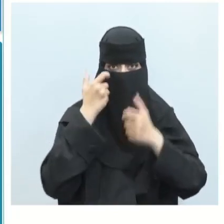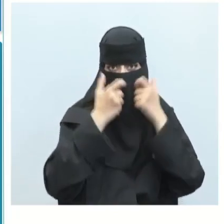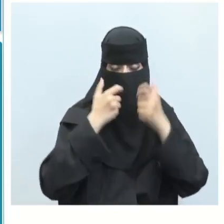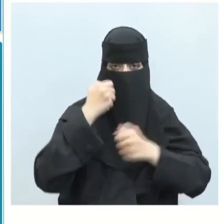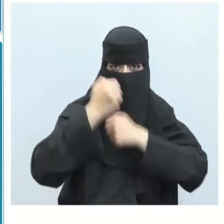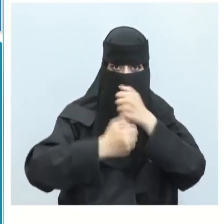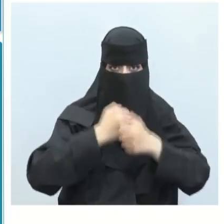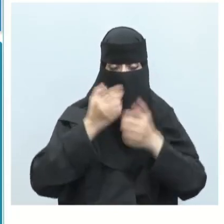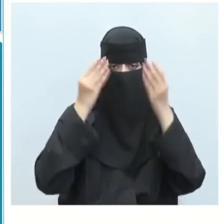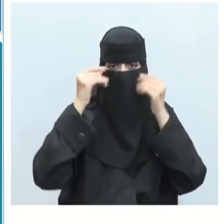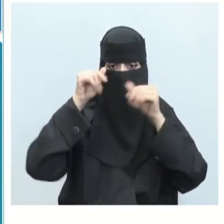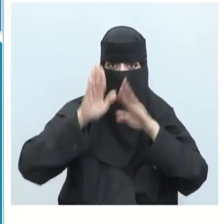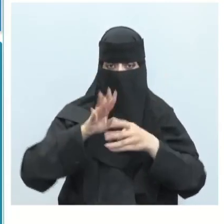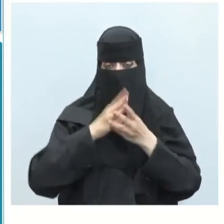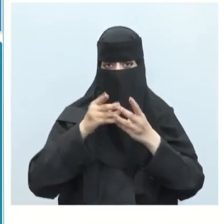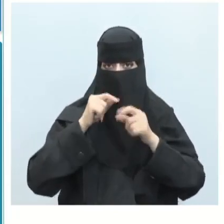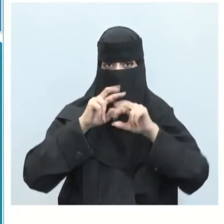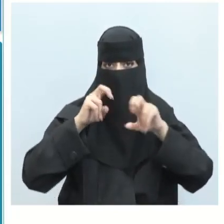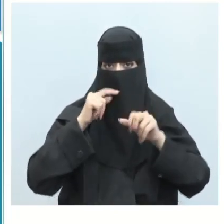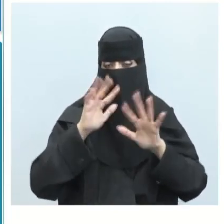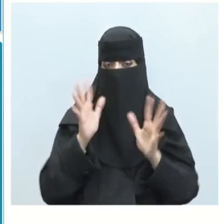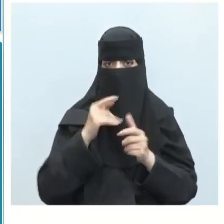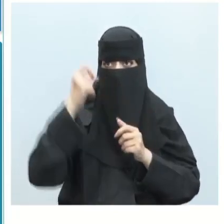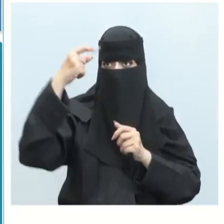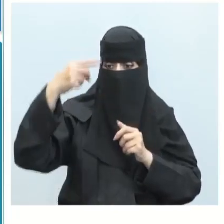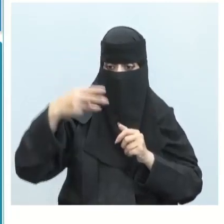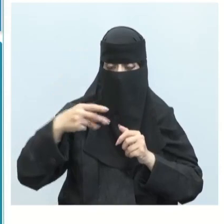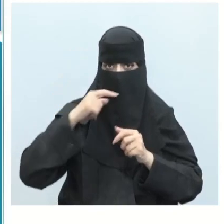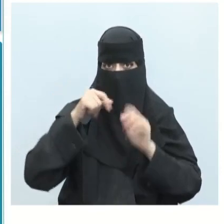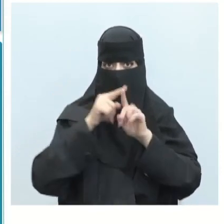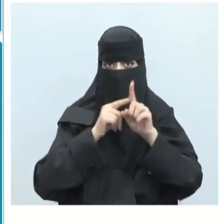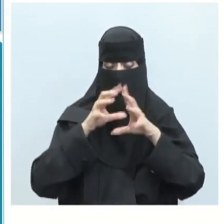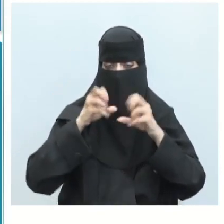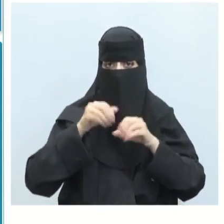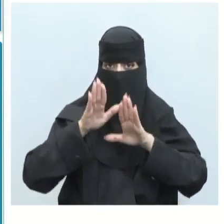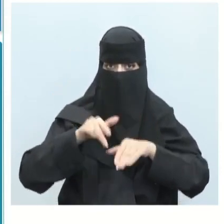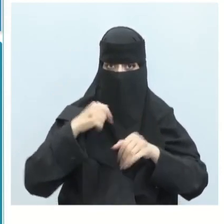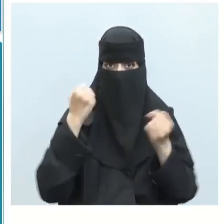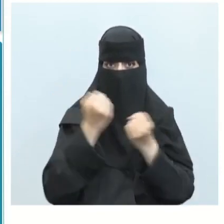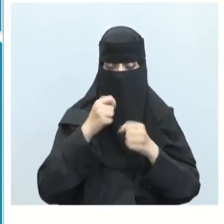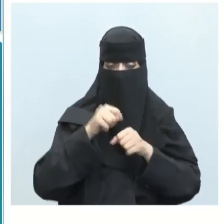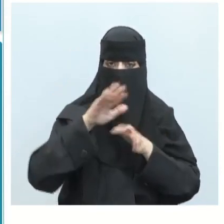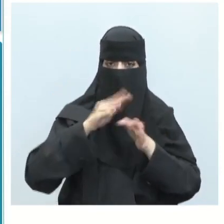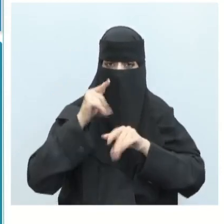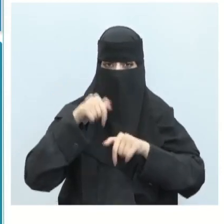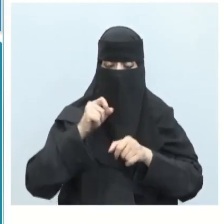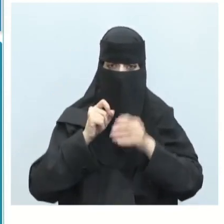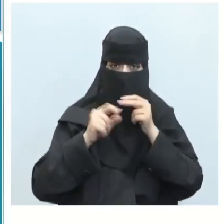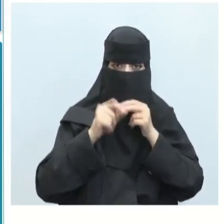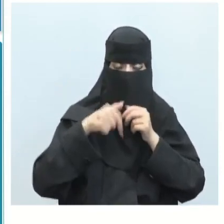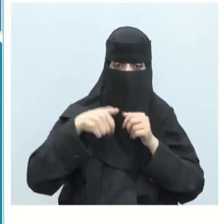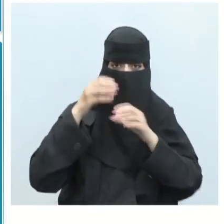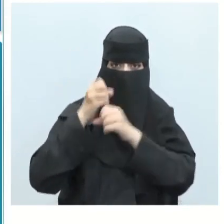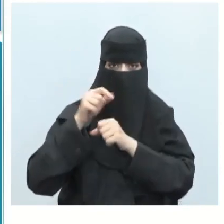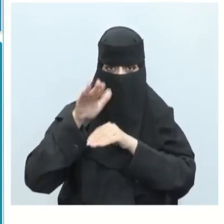حركه البيانات في الشبكه بحثا عن اي مؤشرات او دلائل على وجود نشاط ضار او اختراق امني في